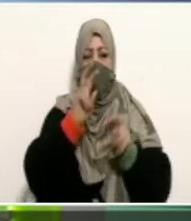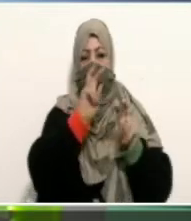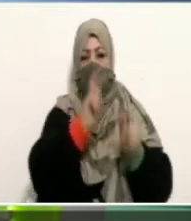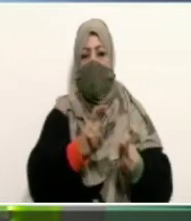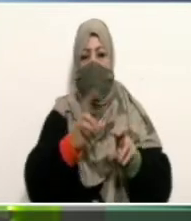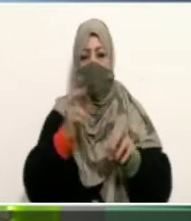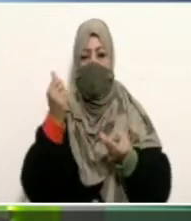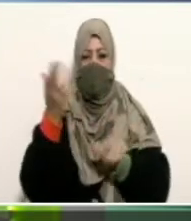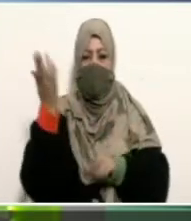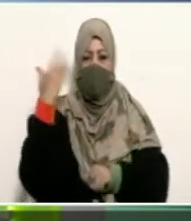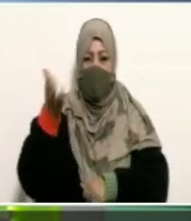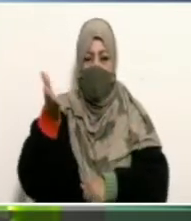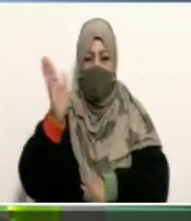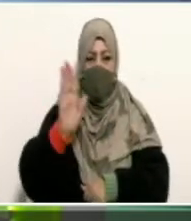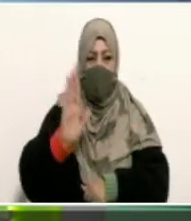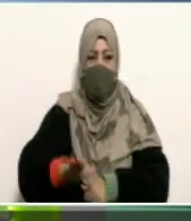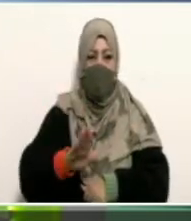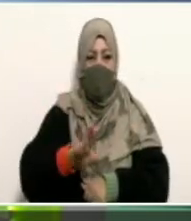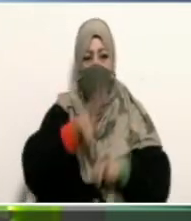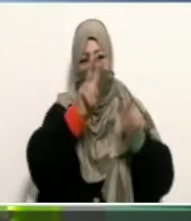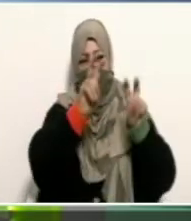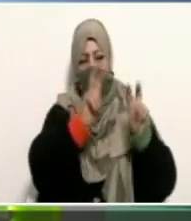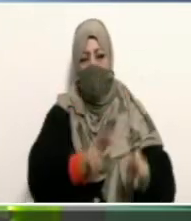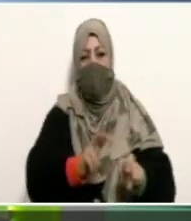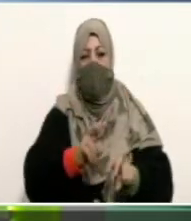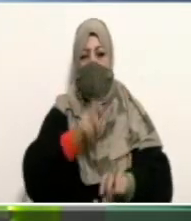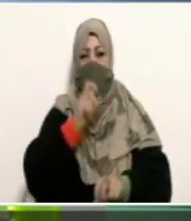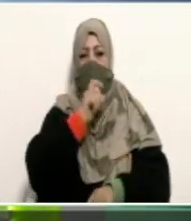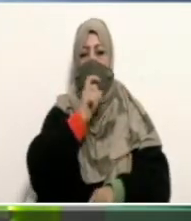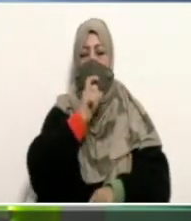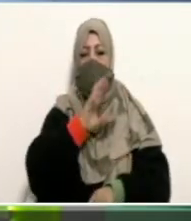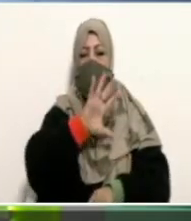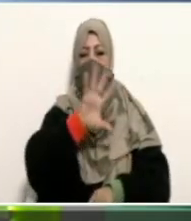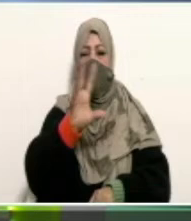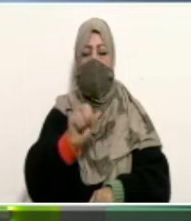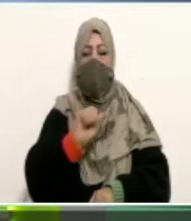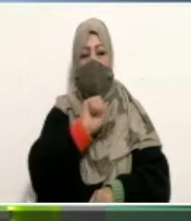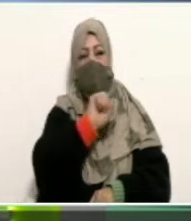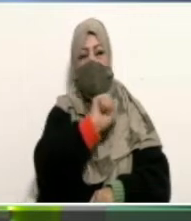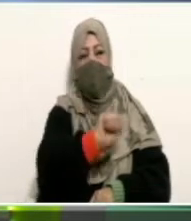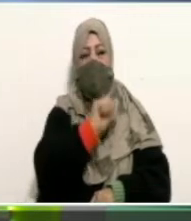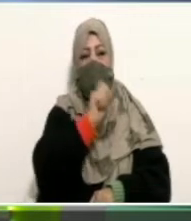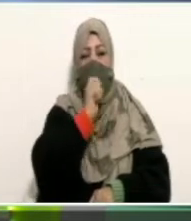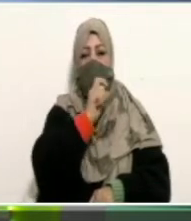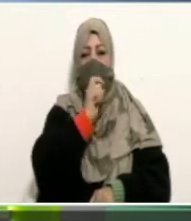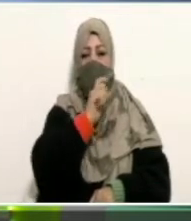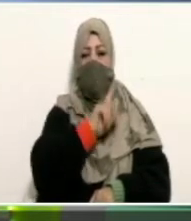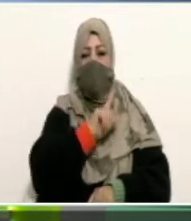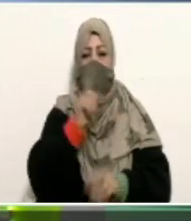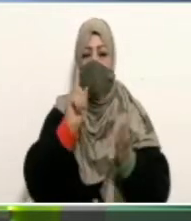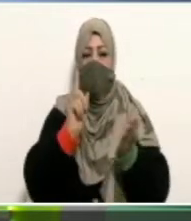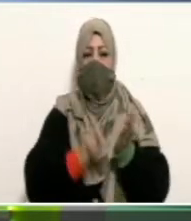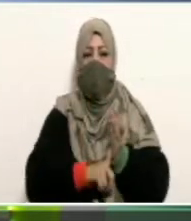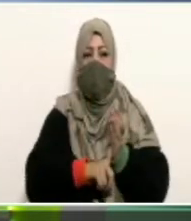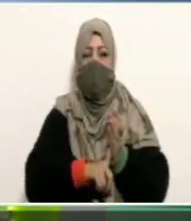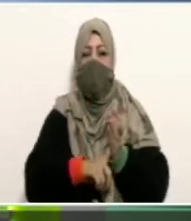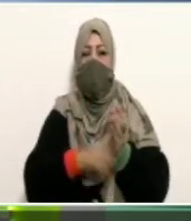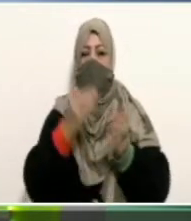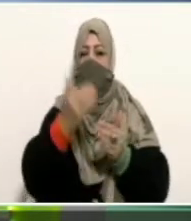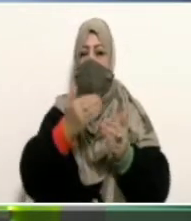الحبس على البنات. حبس على البنات، لا أسأل على حكمي إنما أحكامي ما هو يعني. نعم. على أحكامي. السؤال الثاني شيخ